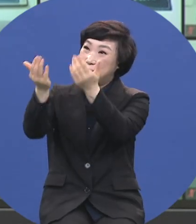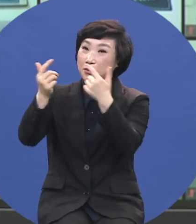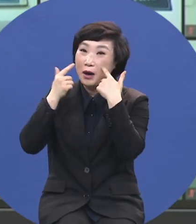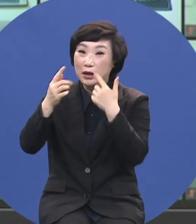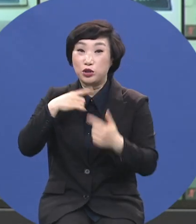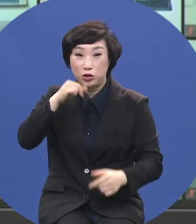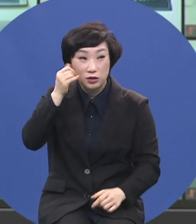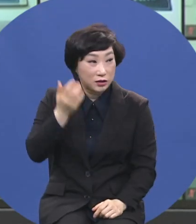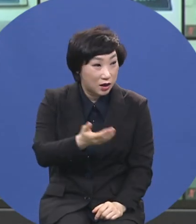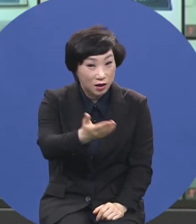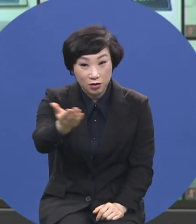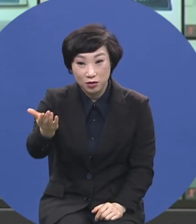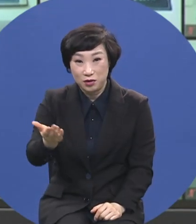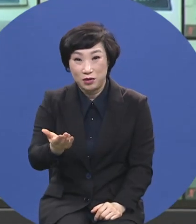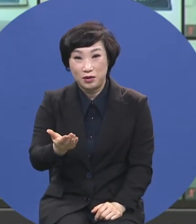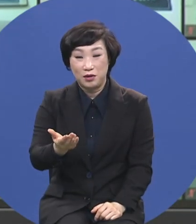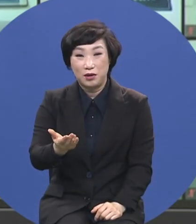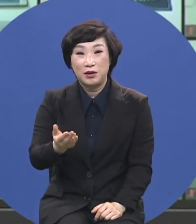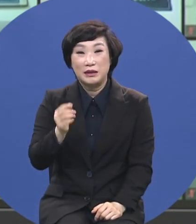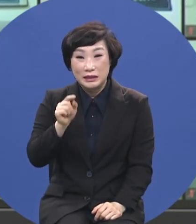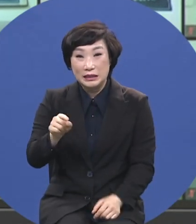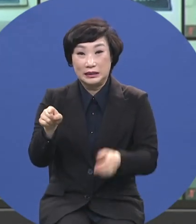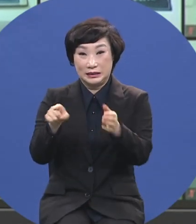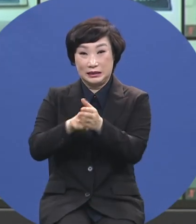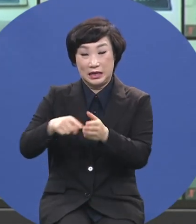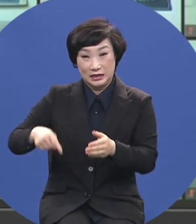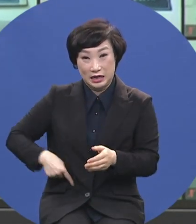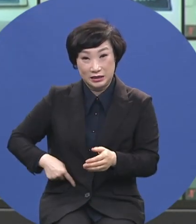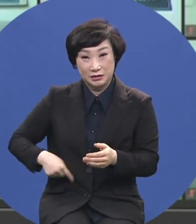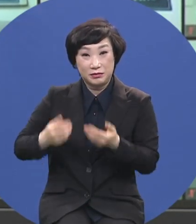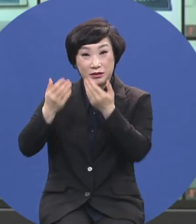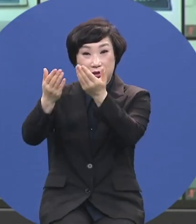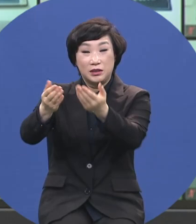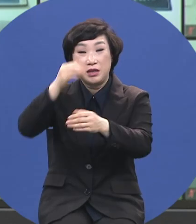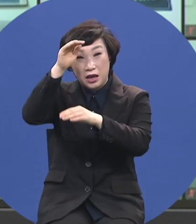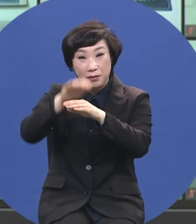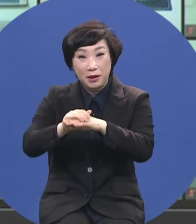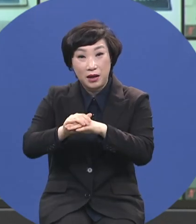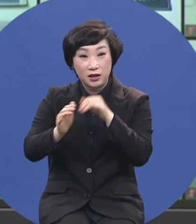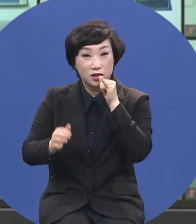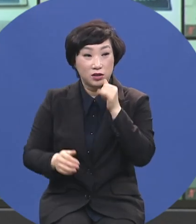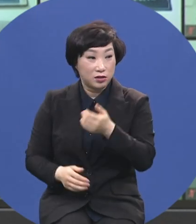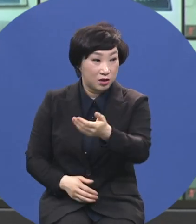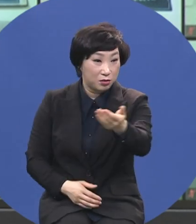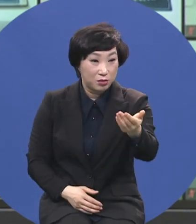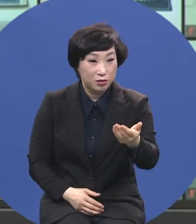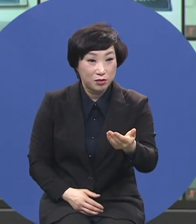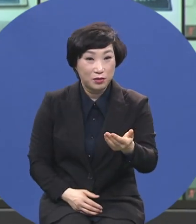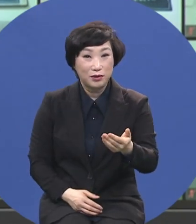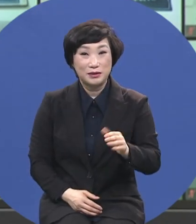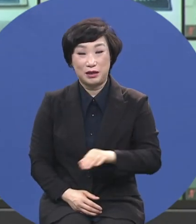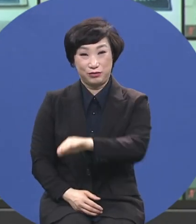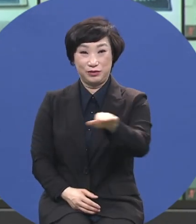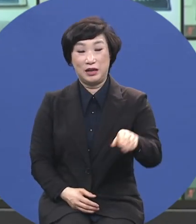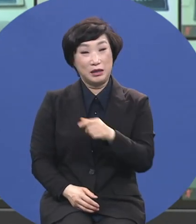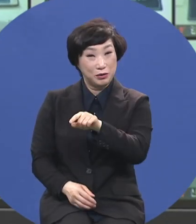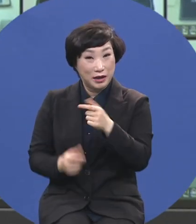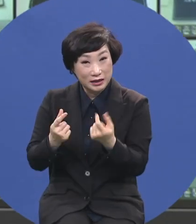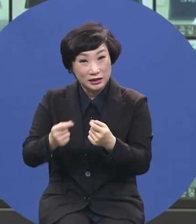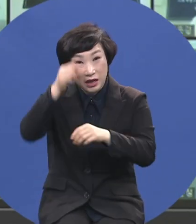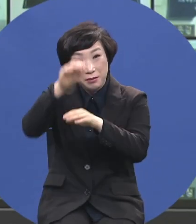확실하게 올려드리는 신앙 양심을 바치는 예배인데 언제 우리가 그런